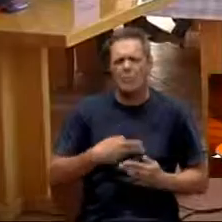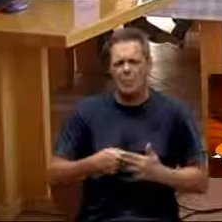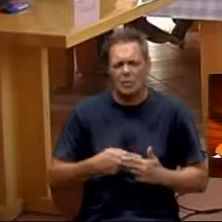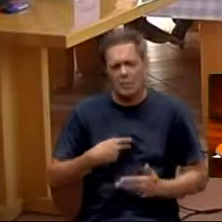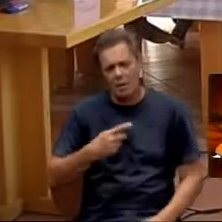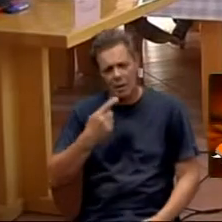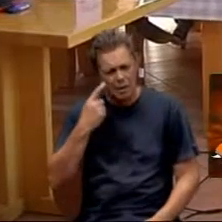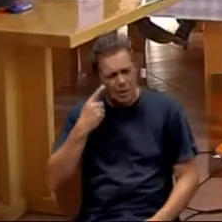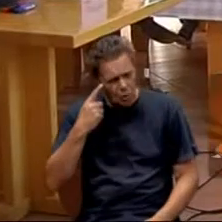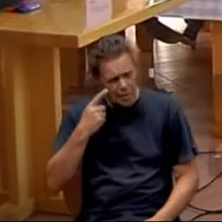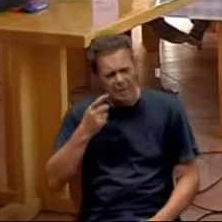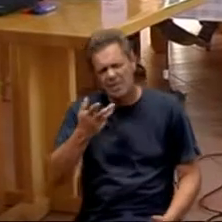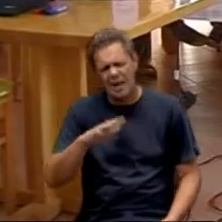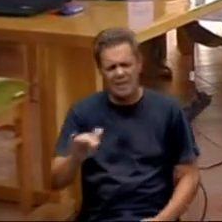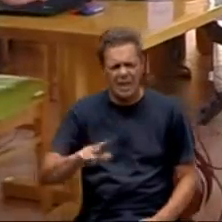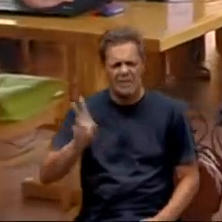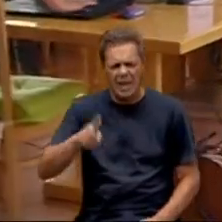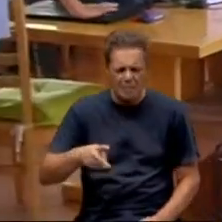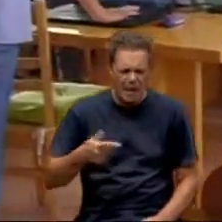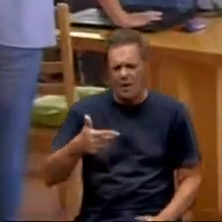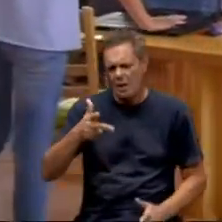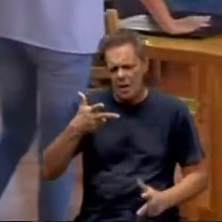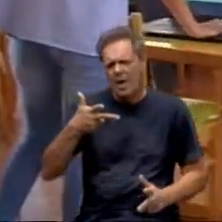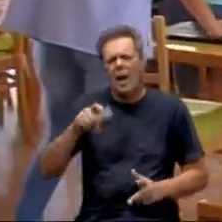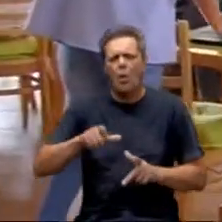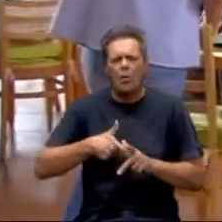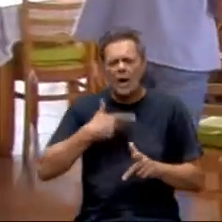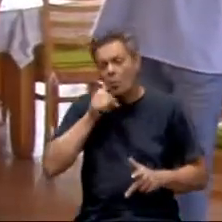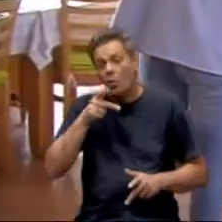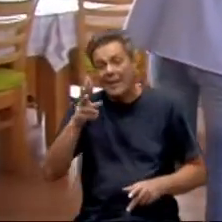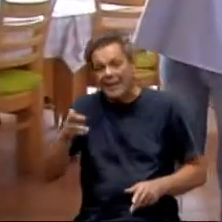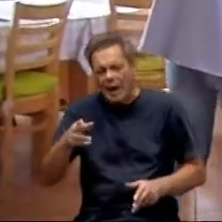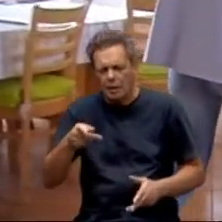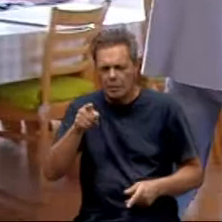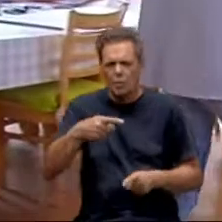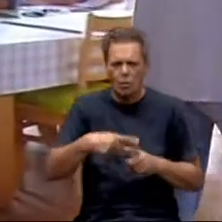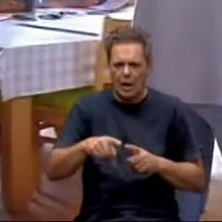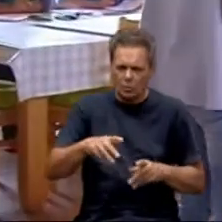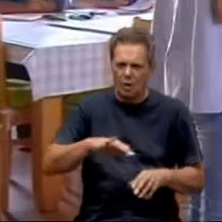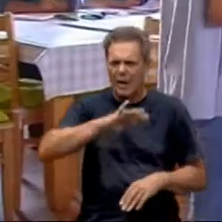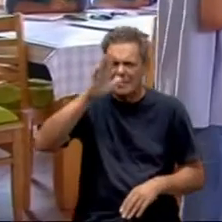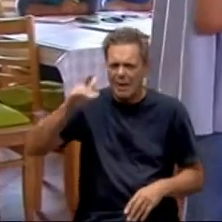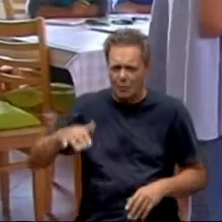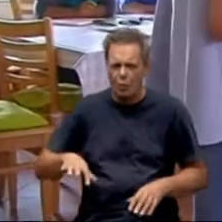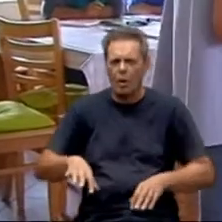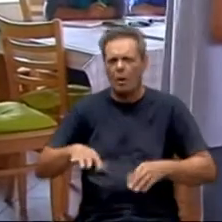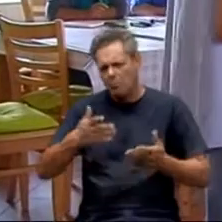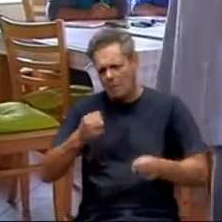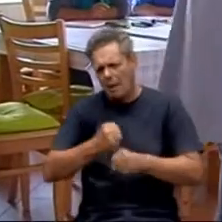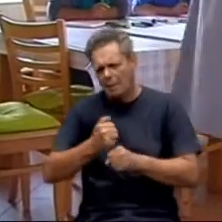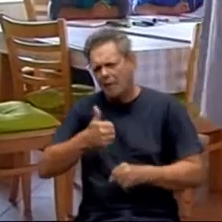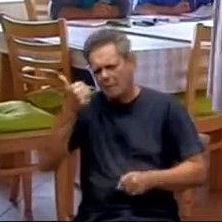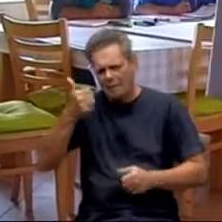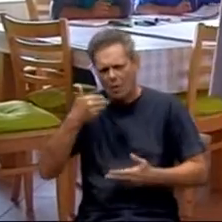da njihovo dijete ima leukemiju, limfom ili neki drugi oblik raka. Iz tog je razloga na Sljemenu održana prva međunarodna konvencija